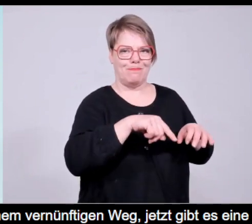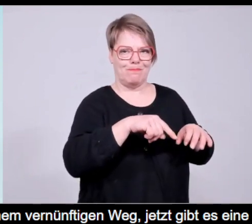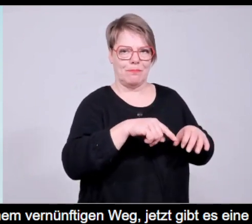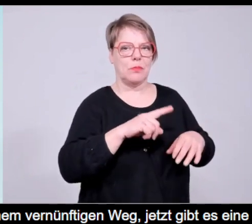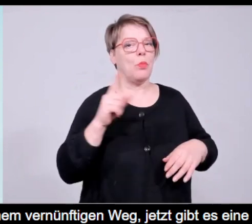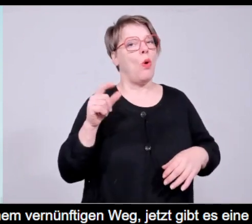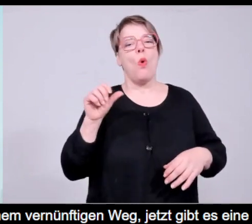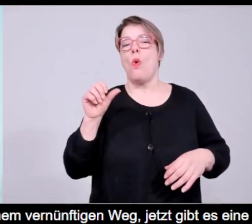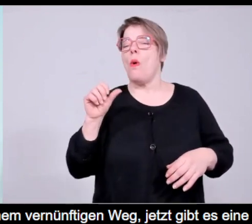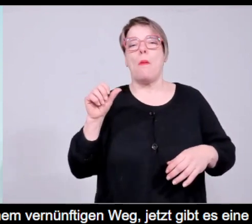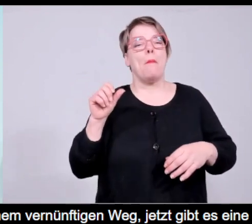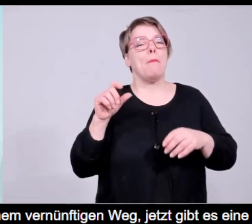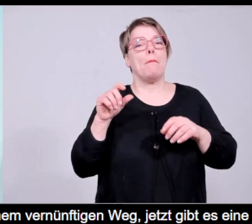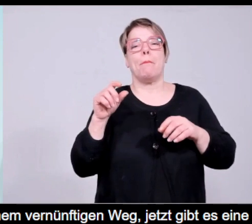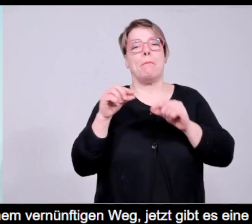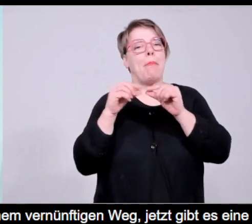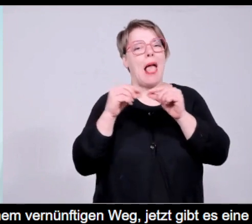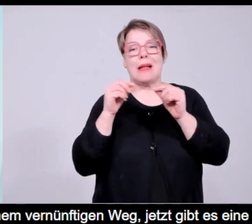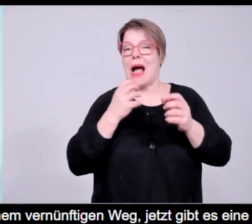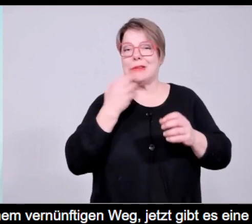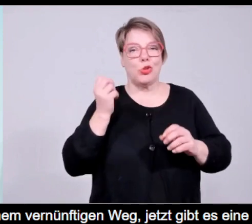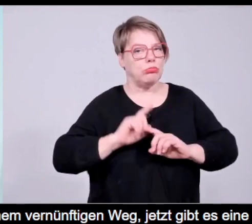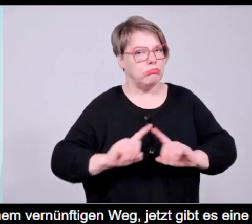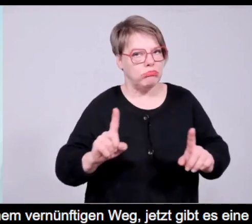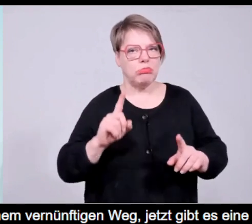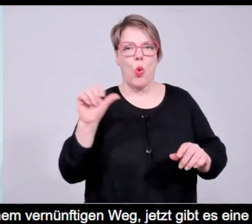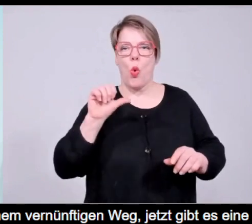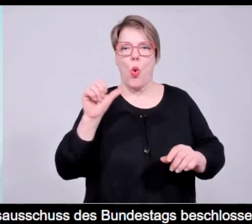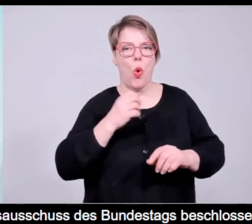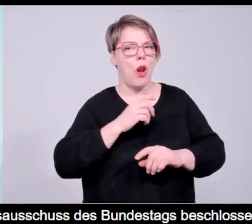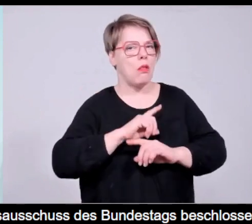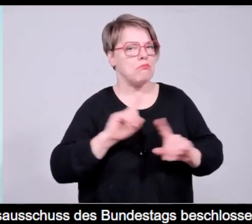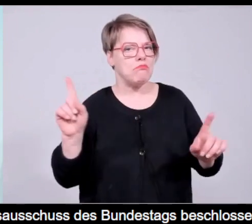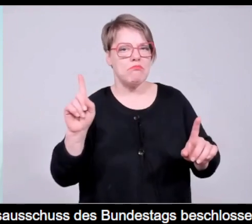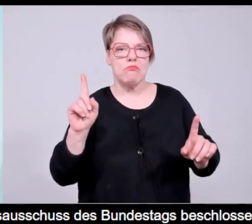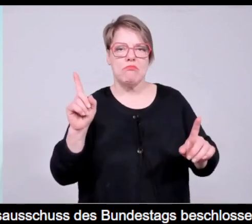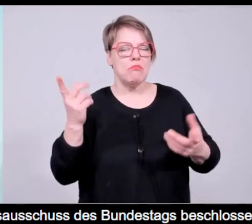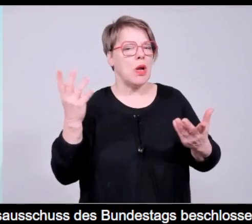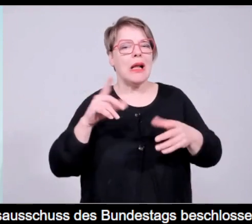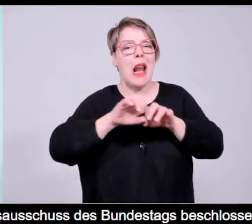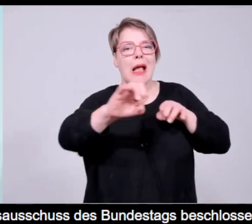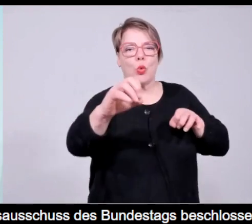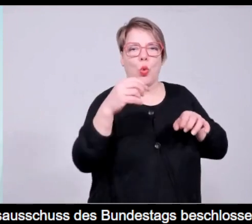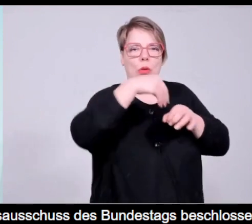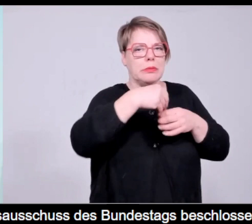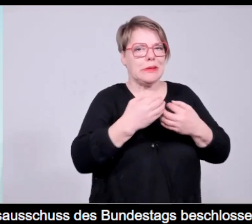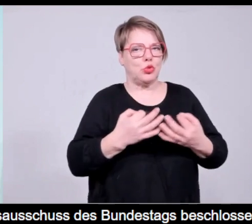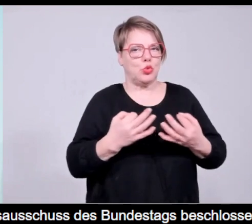hatte. Also gegen die Regelung, Absicht der Bundesregierung, gegen die Vereinbarung der MPK,